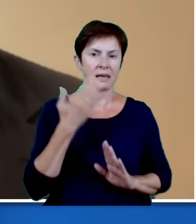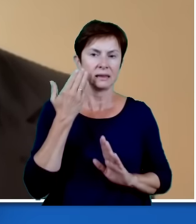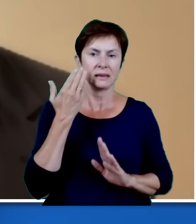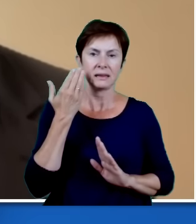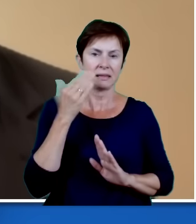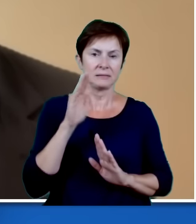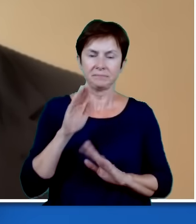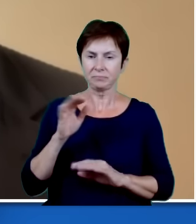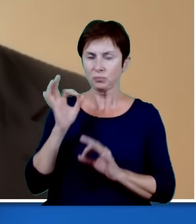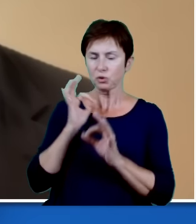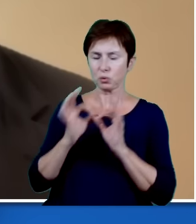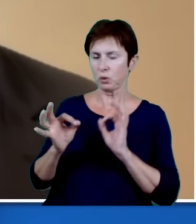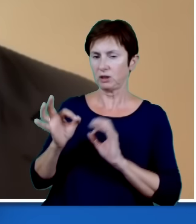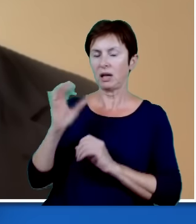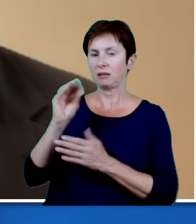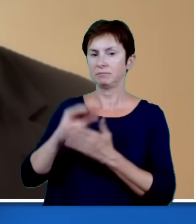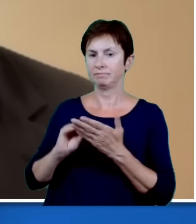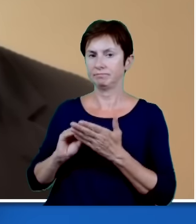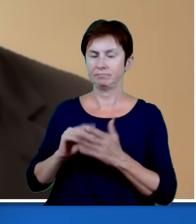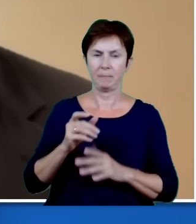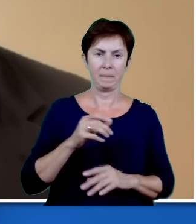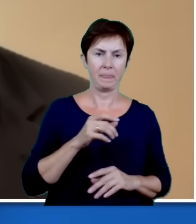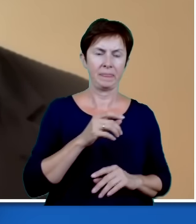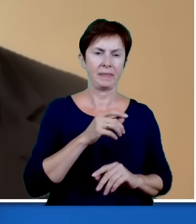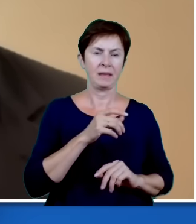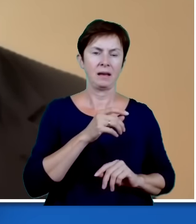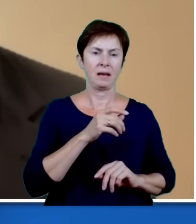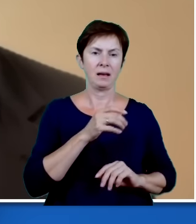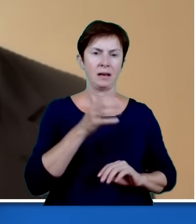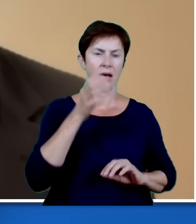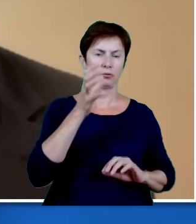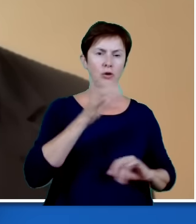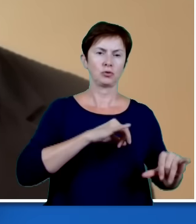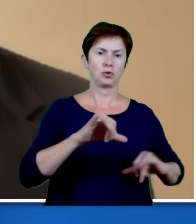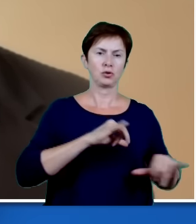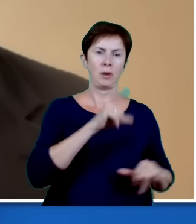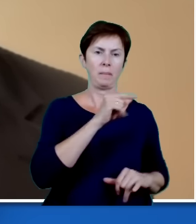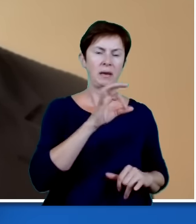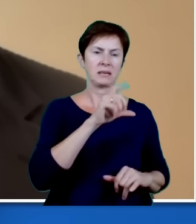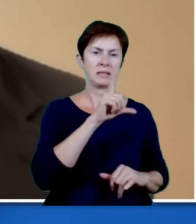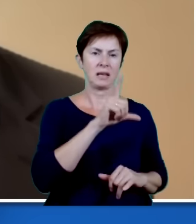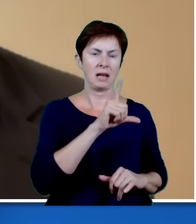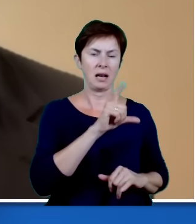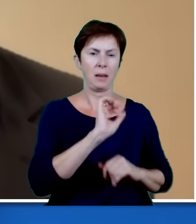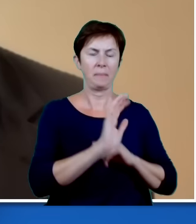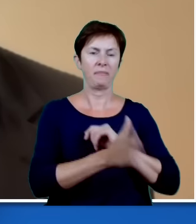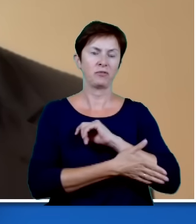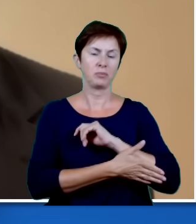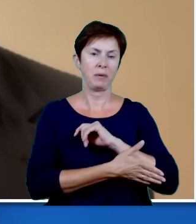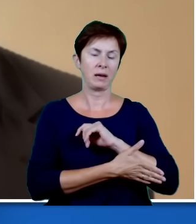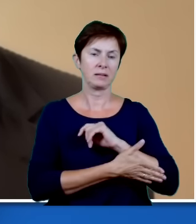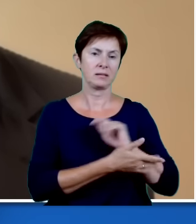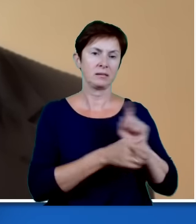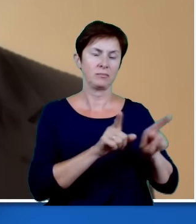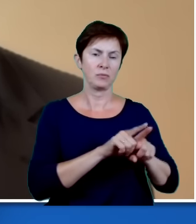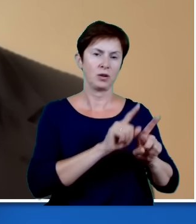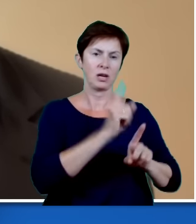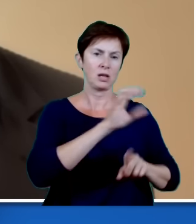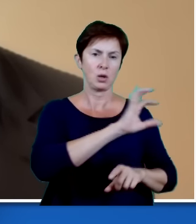postulatu znamy autorski autorski rząd polskiego stronnictwa ludowego z poparciem innych